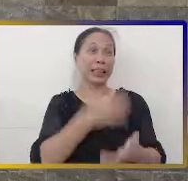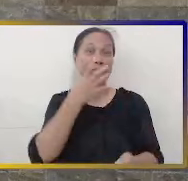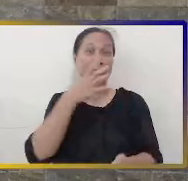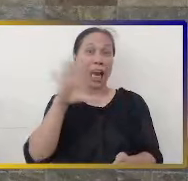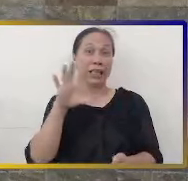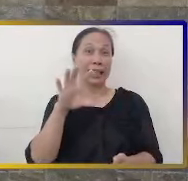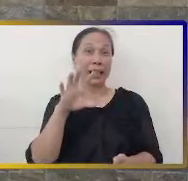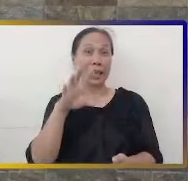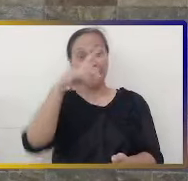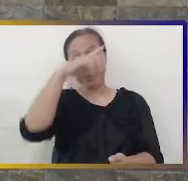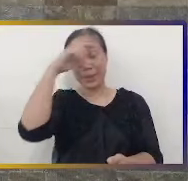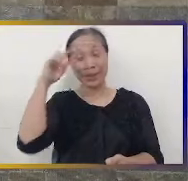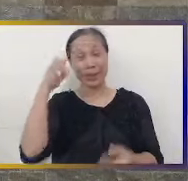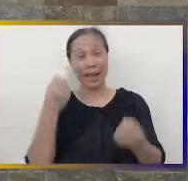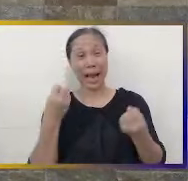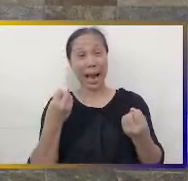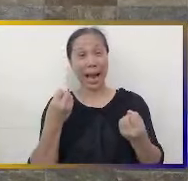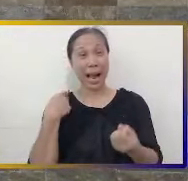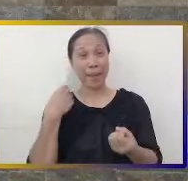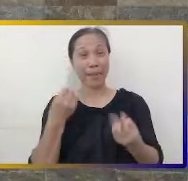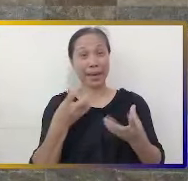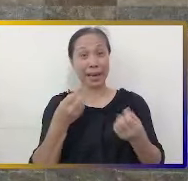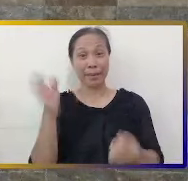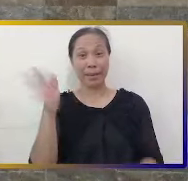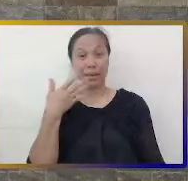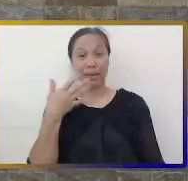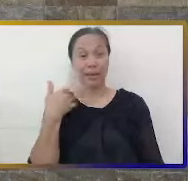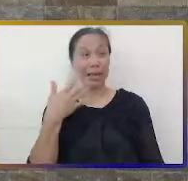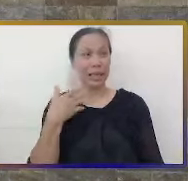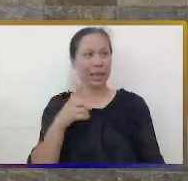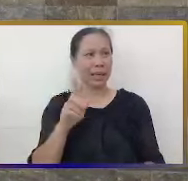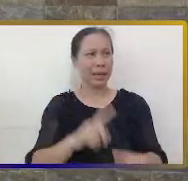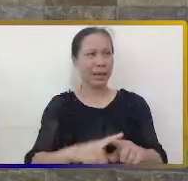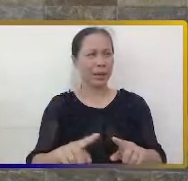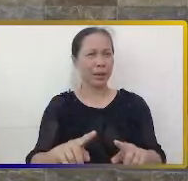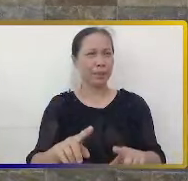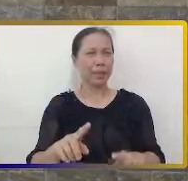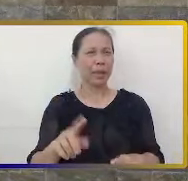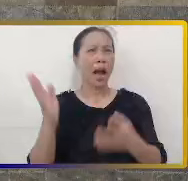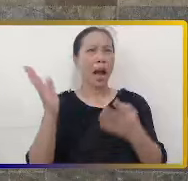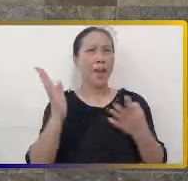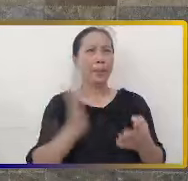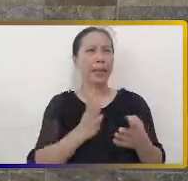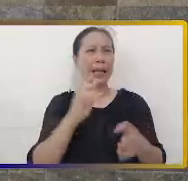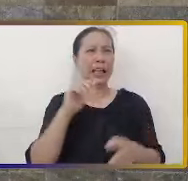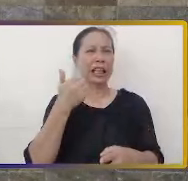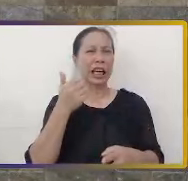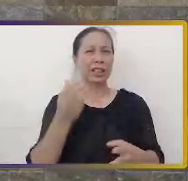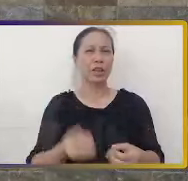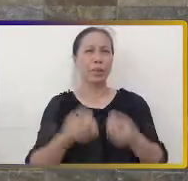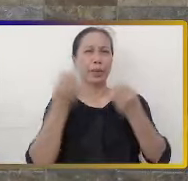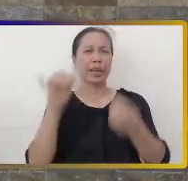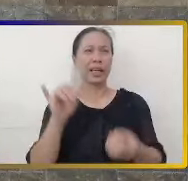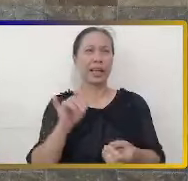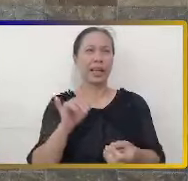kapatid maliwanag eh It's so powerful bringing our tits and offering Into The House